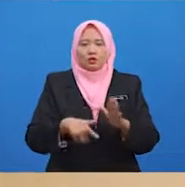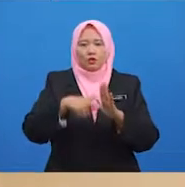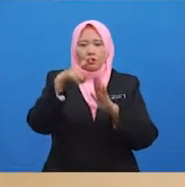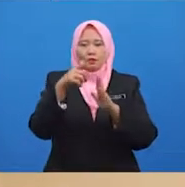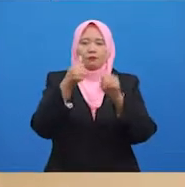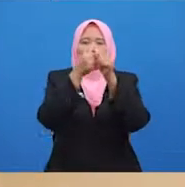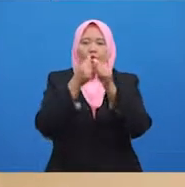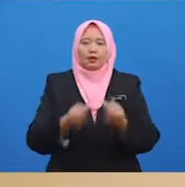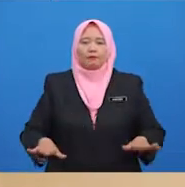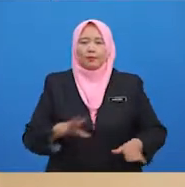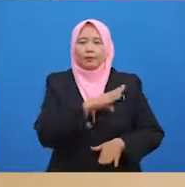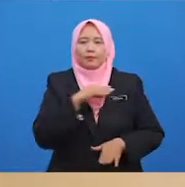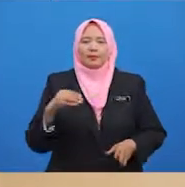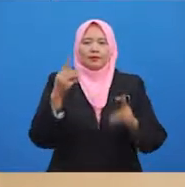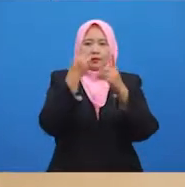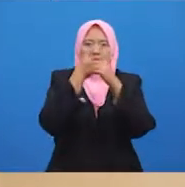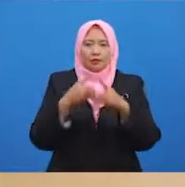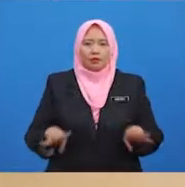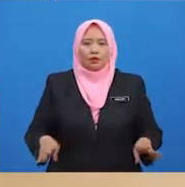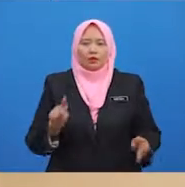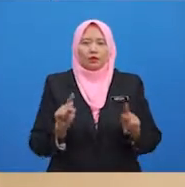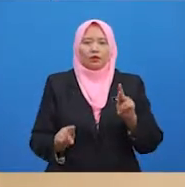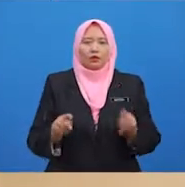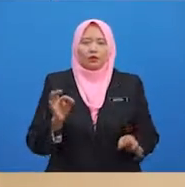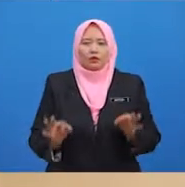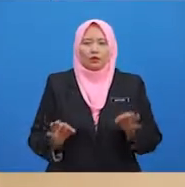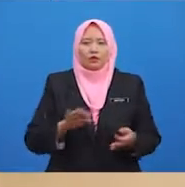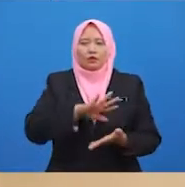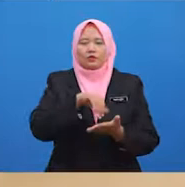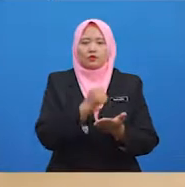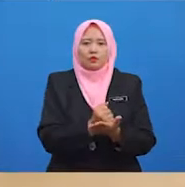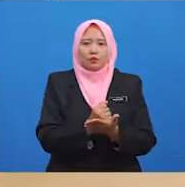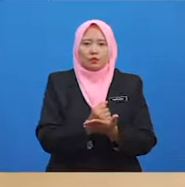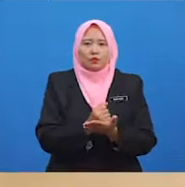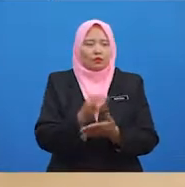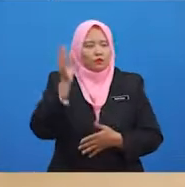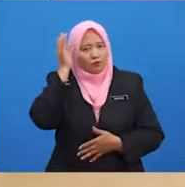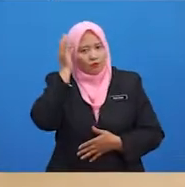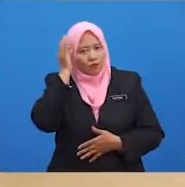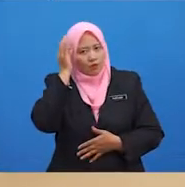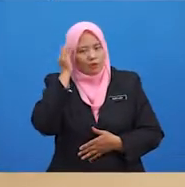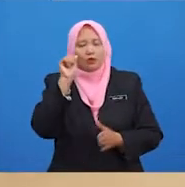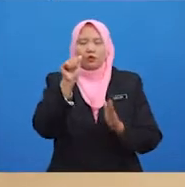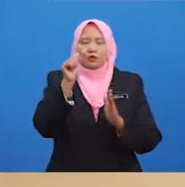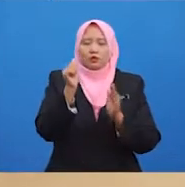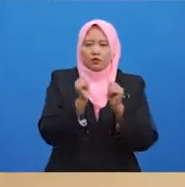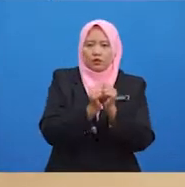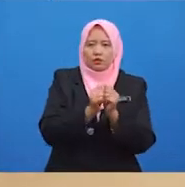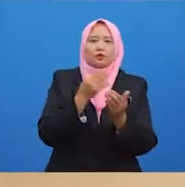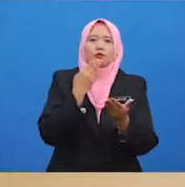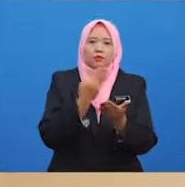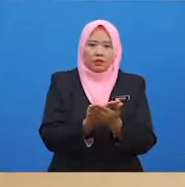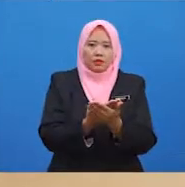jika semua pihak dapat berfikir secara waras dan bersama-sama berganding bahu menuju kejayaan